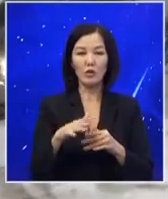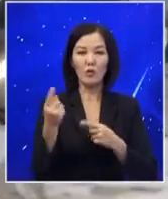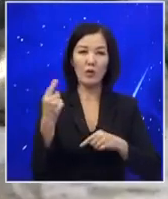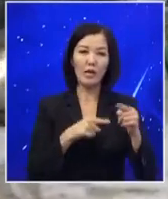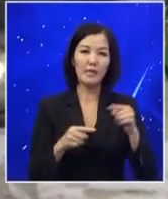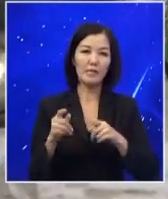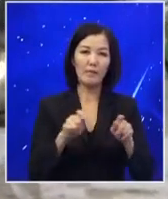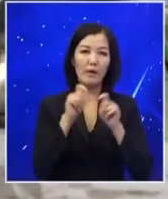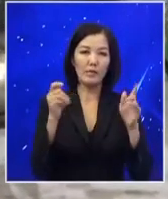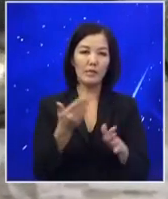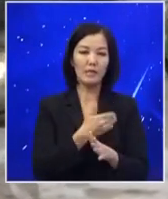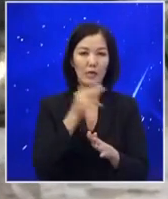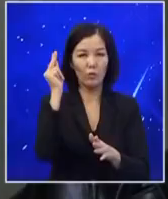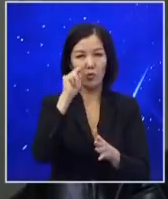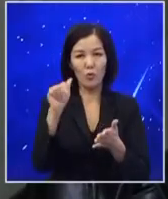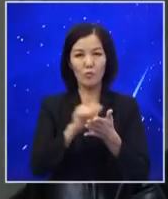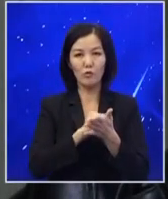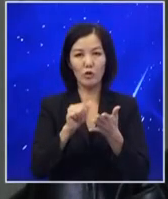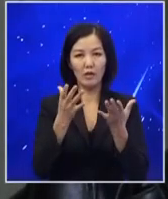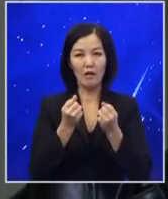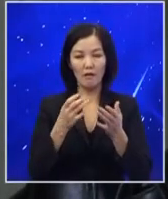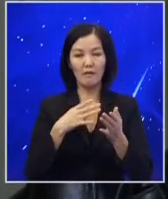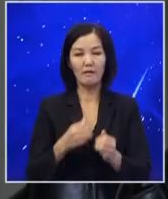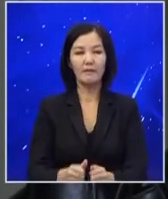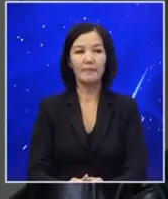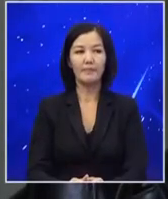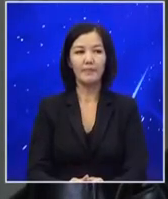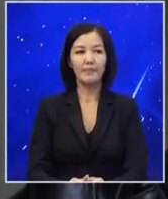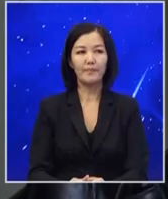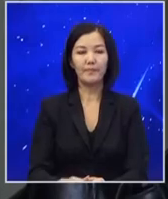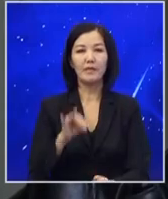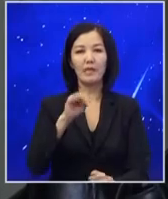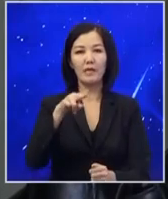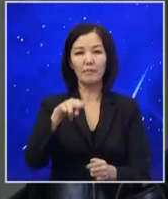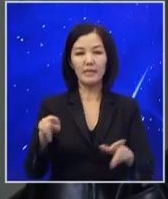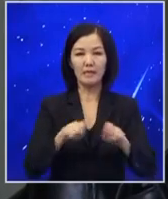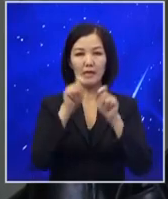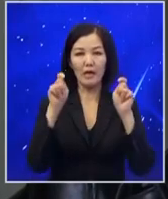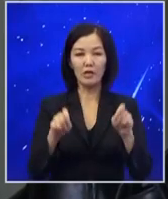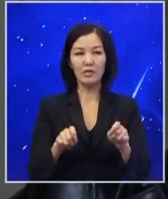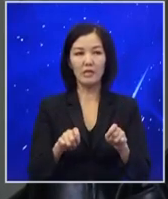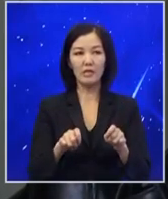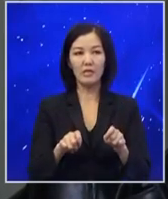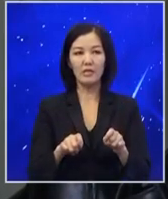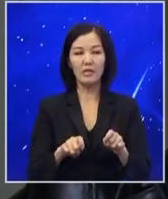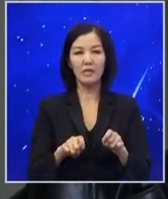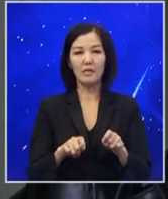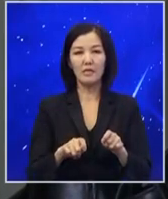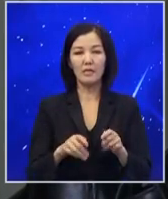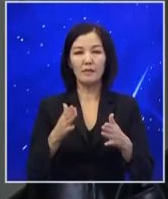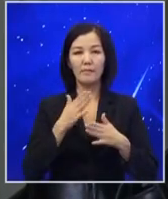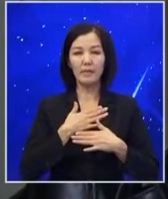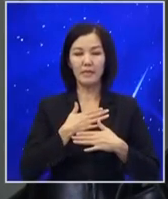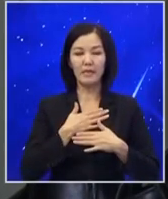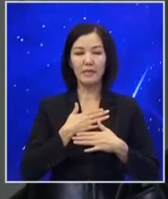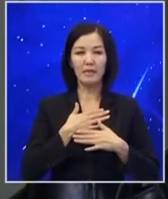келгендер оқып, сертификат алған. ИП Қыран бір ИП-сін ашыпты, Амантай, Әбдірәсіл Амантай деген біздің